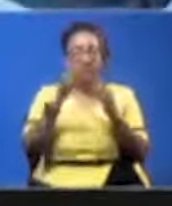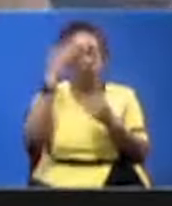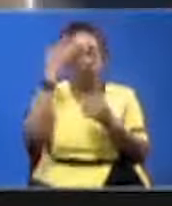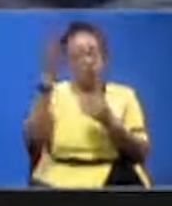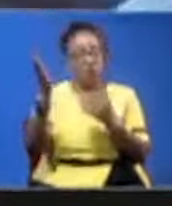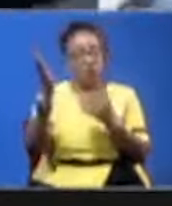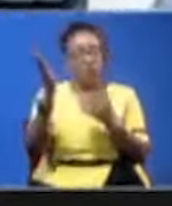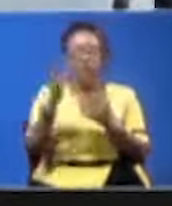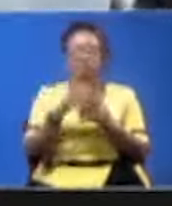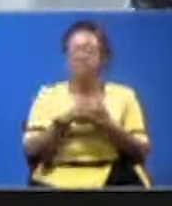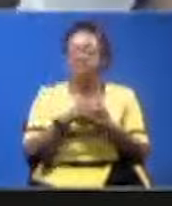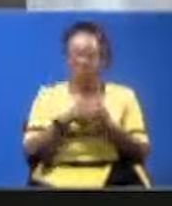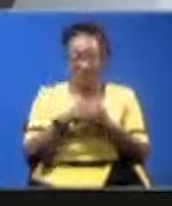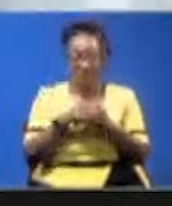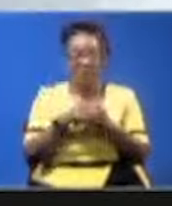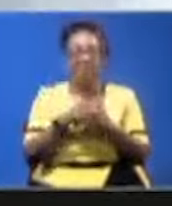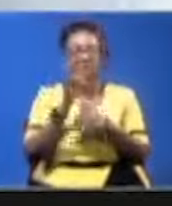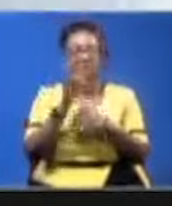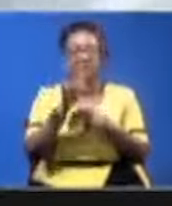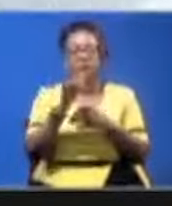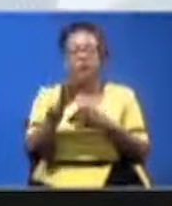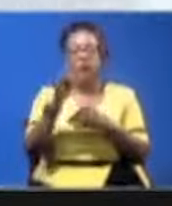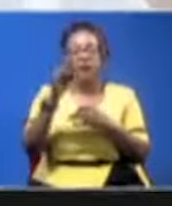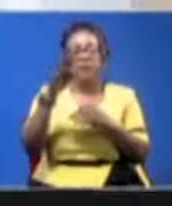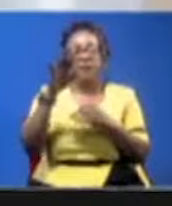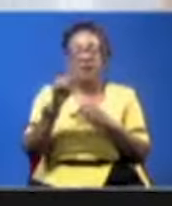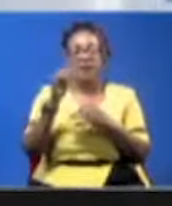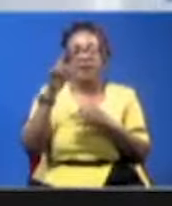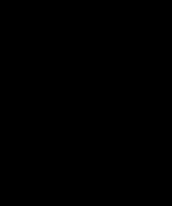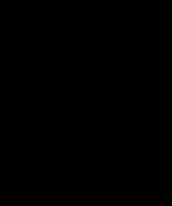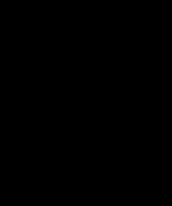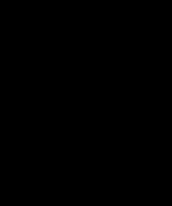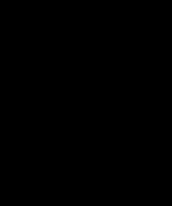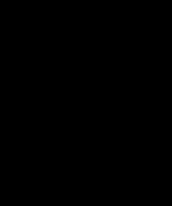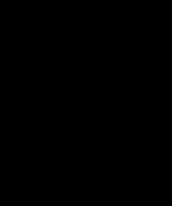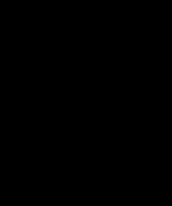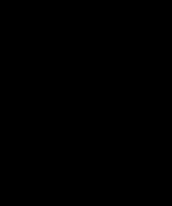usichokijua ni usiku wa giza. Yugen Nambeka, NTV.